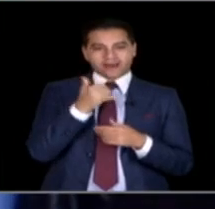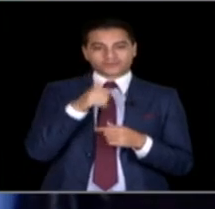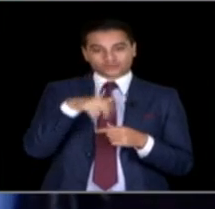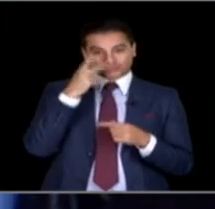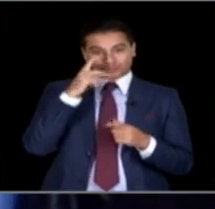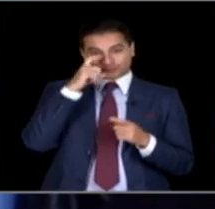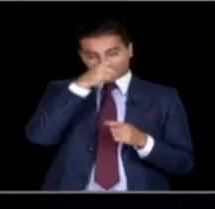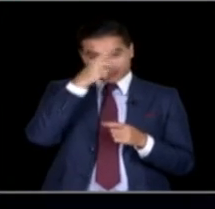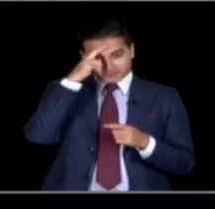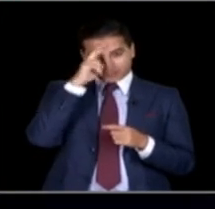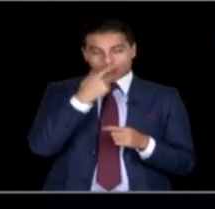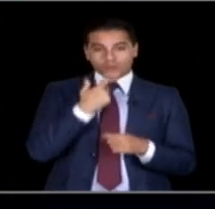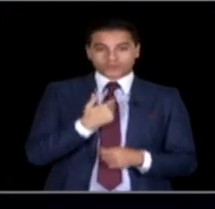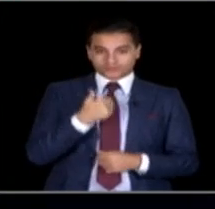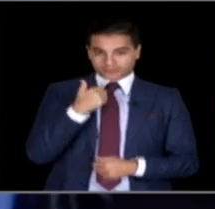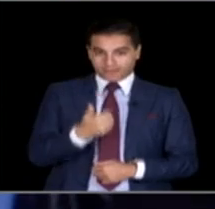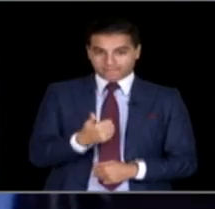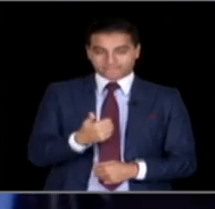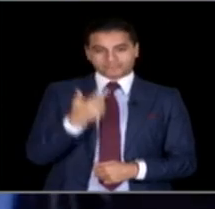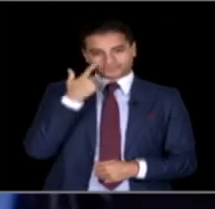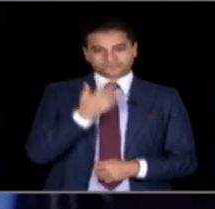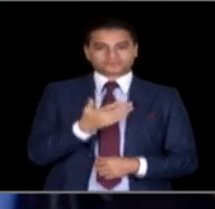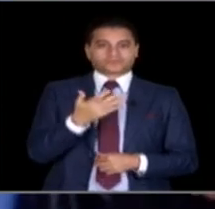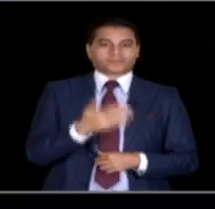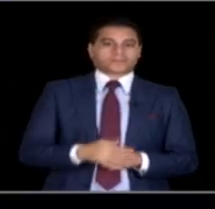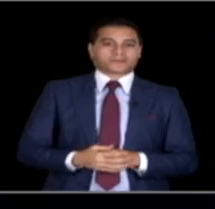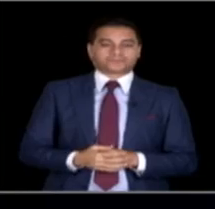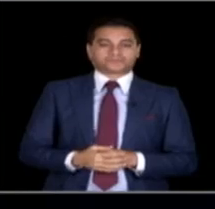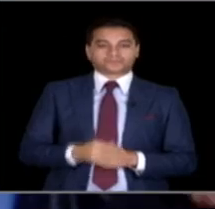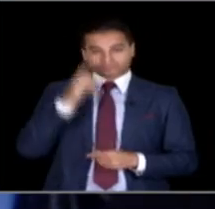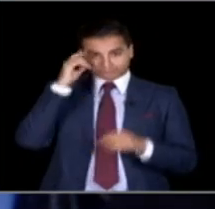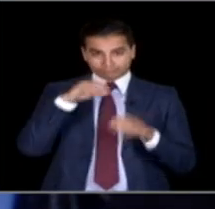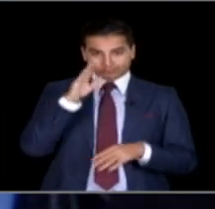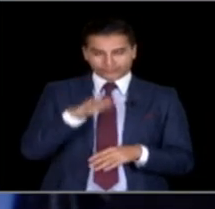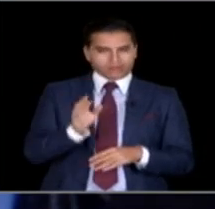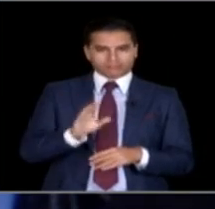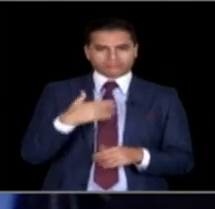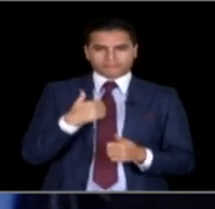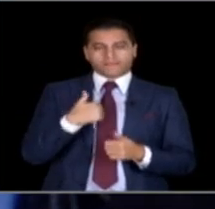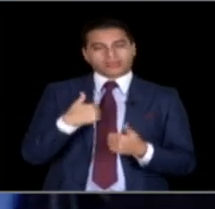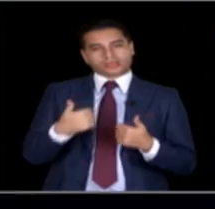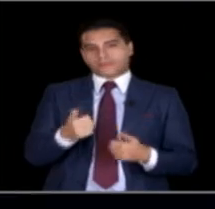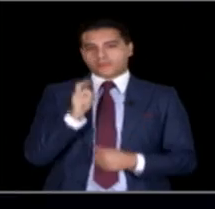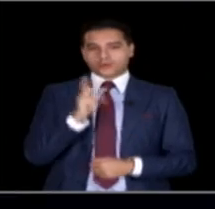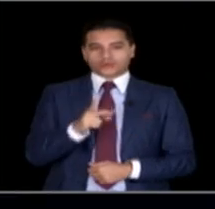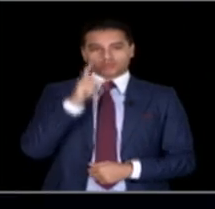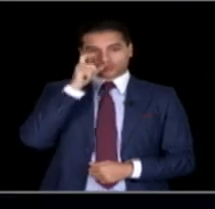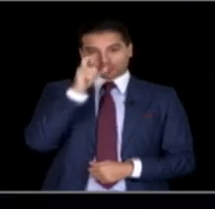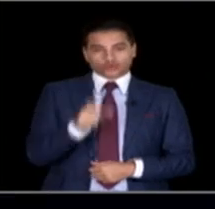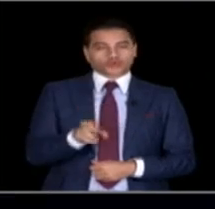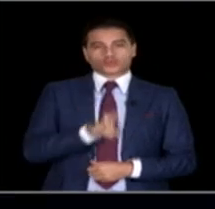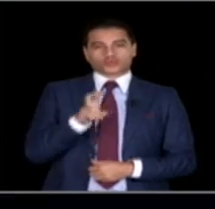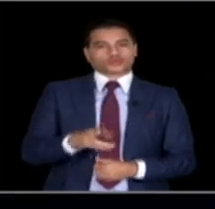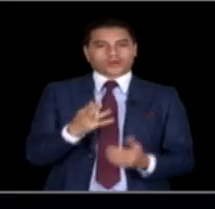هنشوف صورة وهتقولي لي دي صورة مين. تمام. قلقانة؟ لا. ولا أنا. صورة